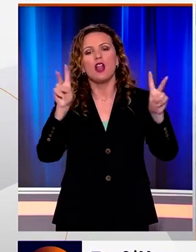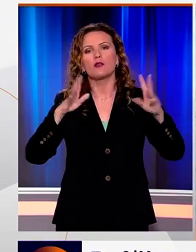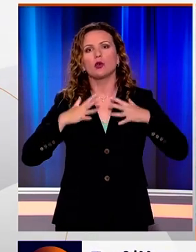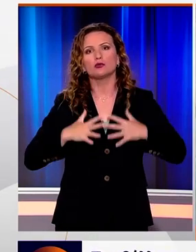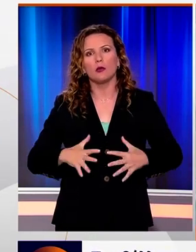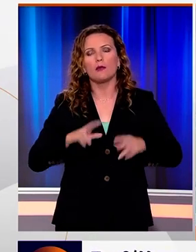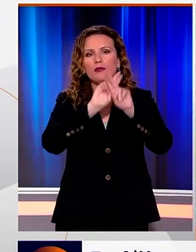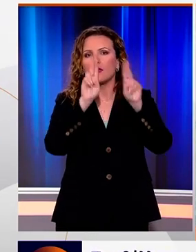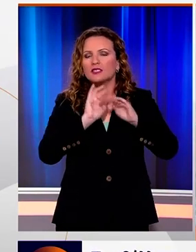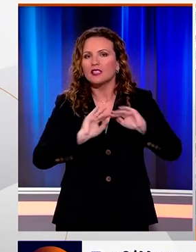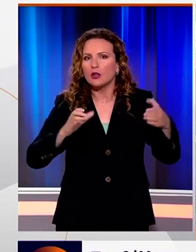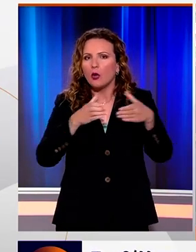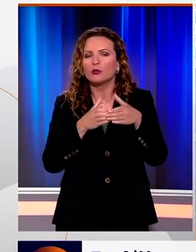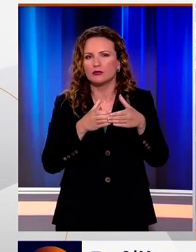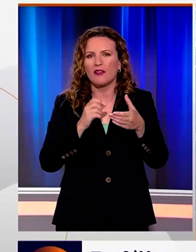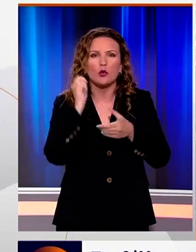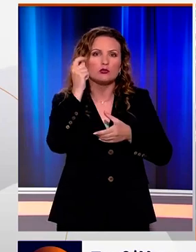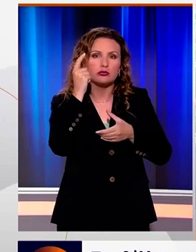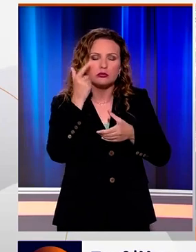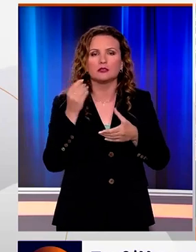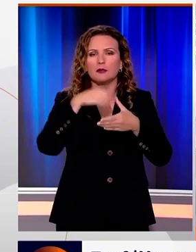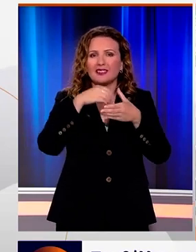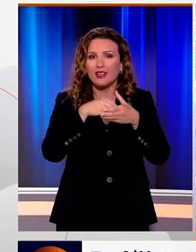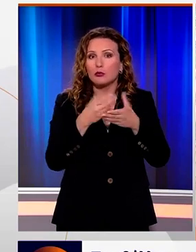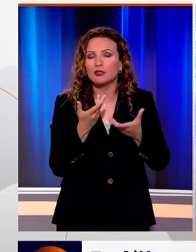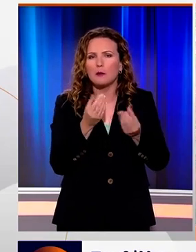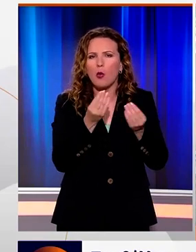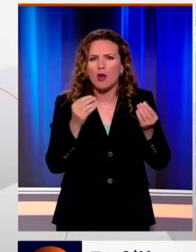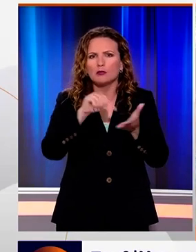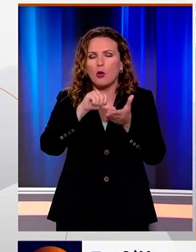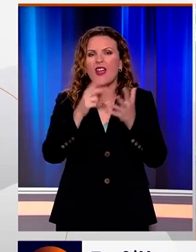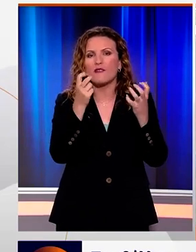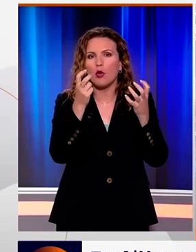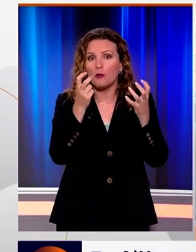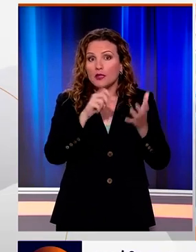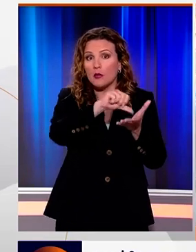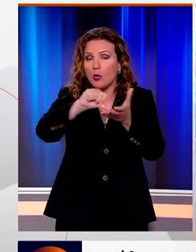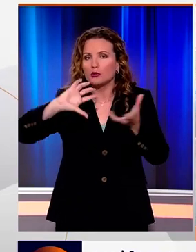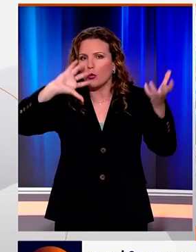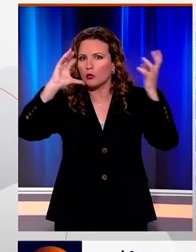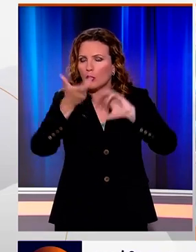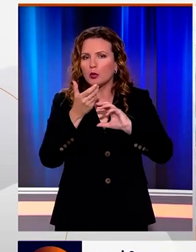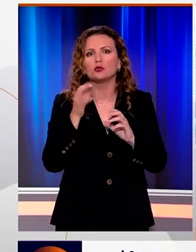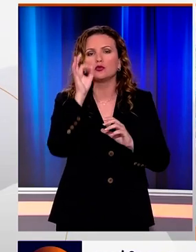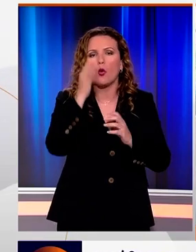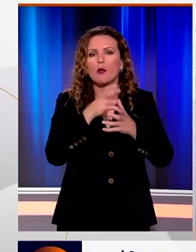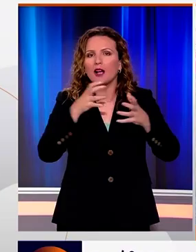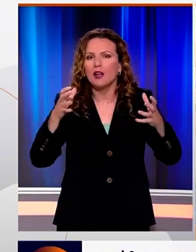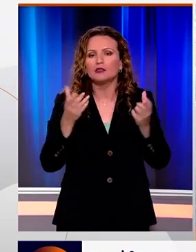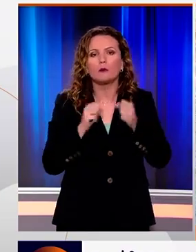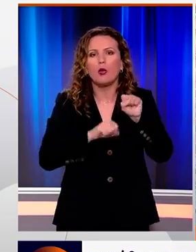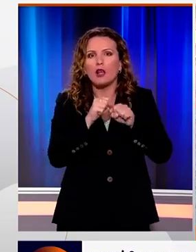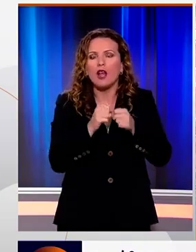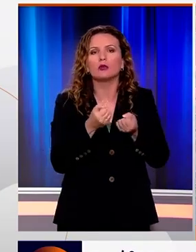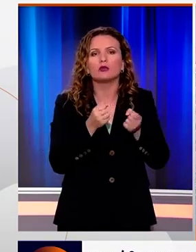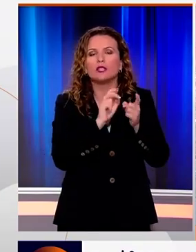Ένα διεθνές ειρηνικό κίνημα που συμμετέχουν σε αυτό περισσότερες από 70 πόλεις σε όλο τον κόσμο για την προώθηση του ποδηλάτου ως μέσο